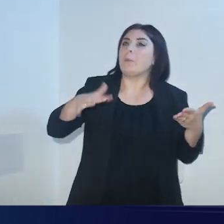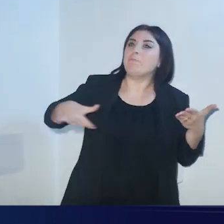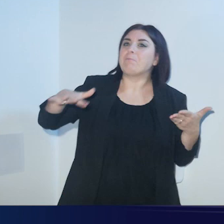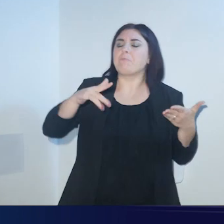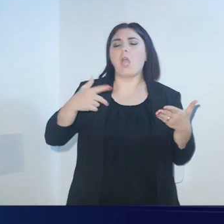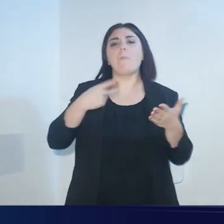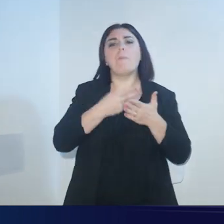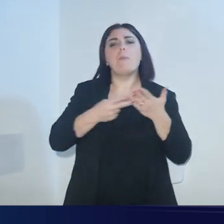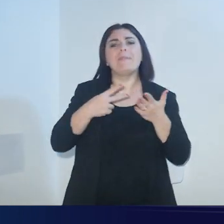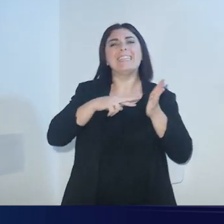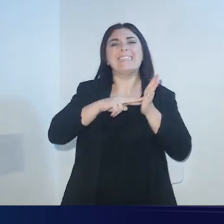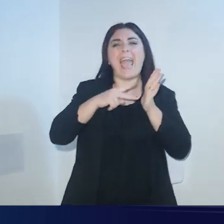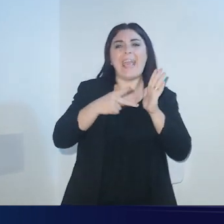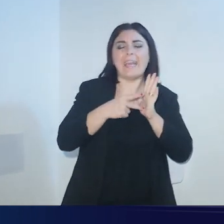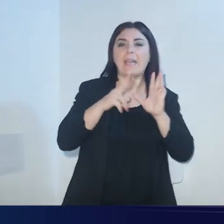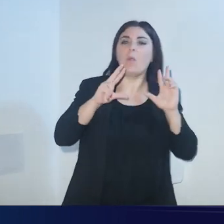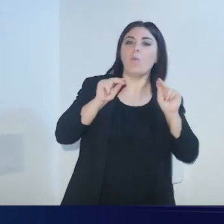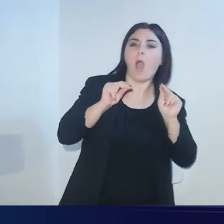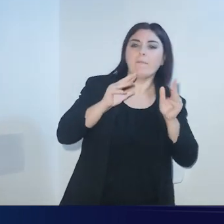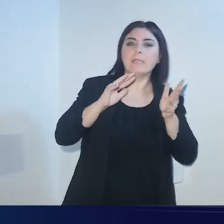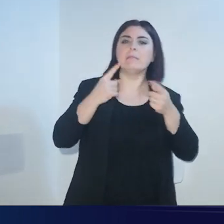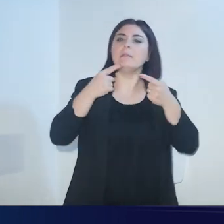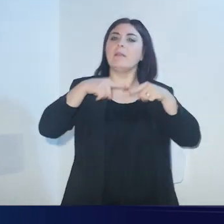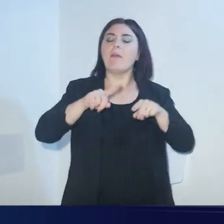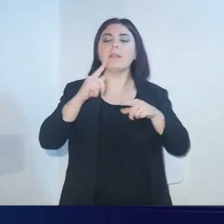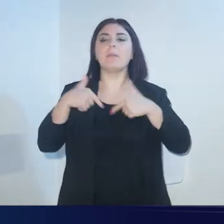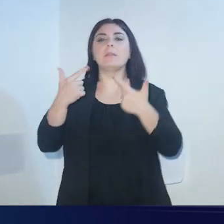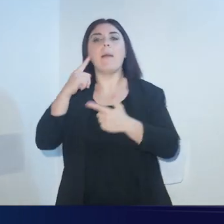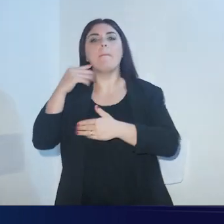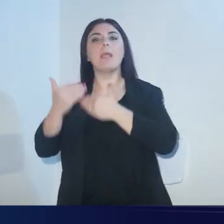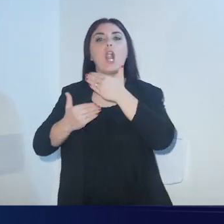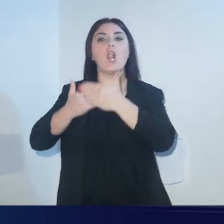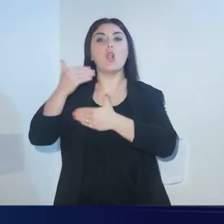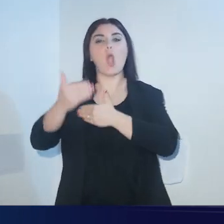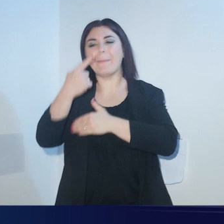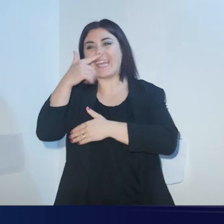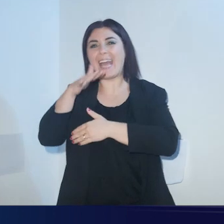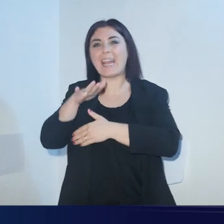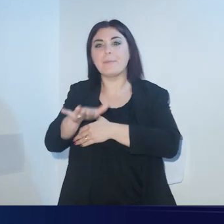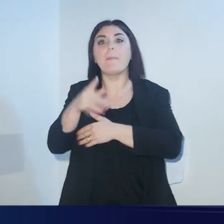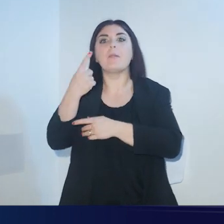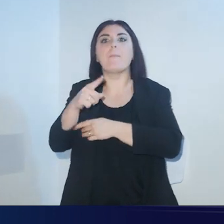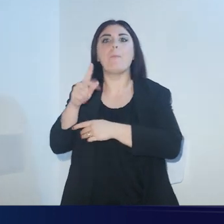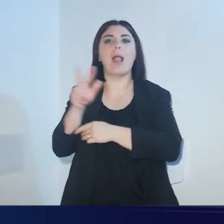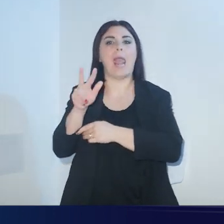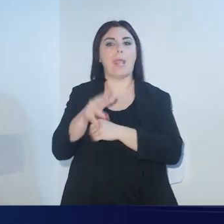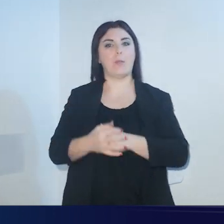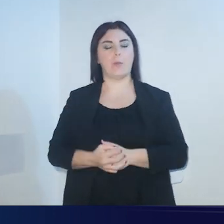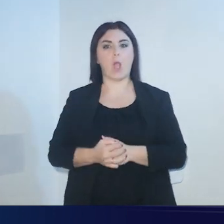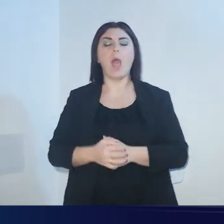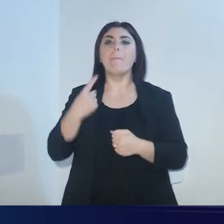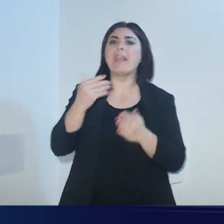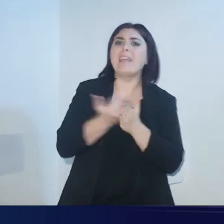abbiamo usato diverse tecniche tendenti al miglioramento delle caratteristiche e delle performance dei nostri legni, proprio